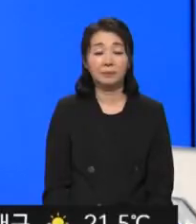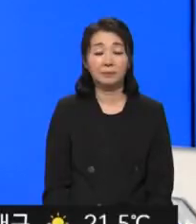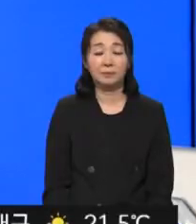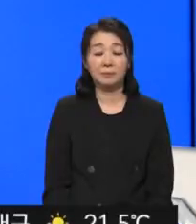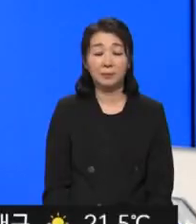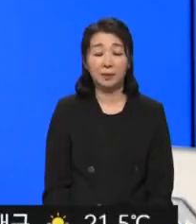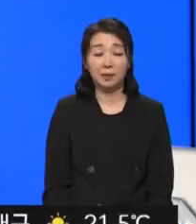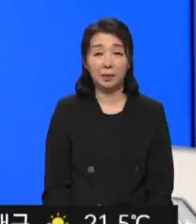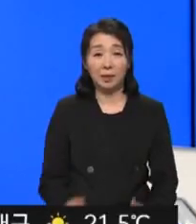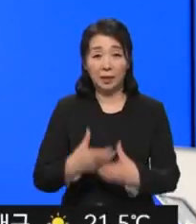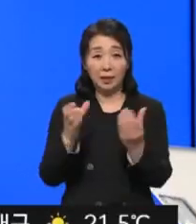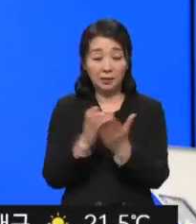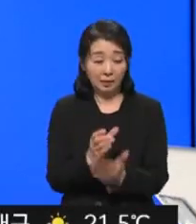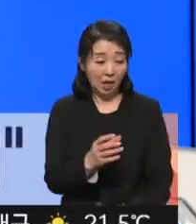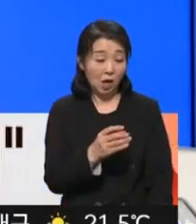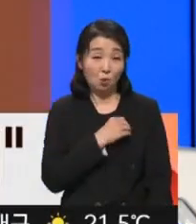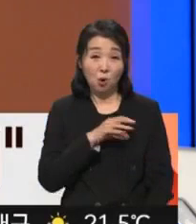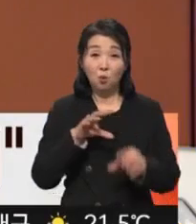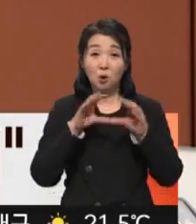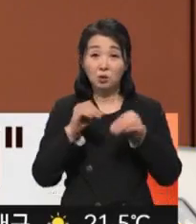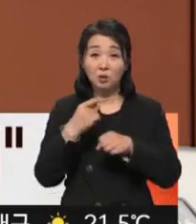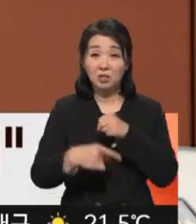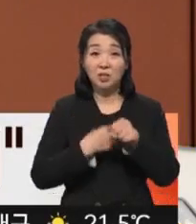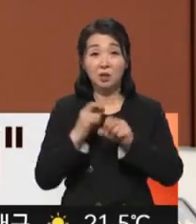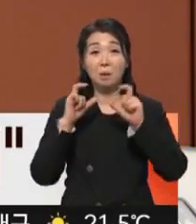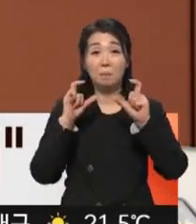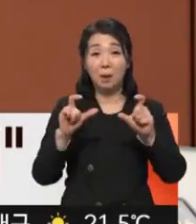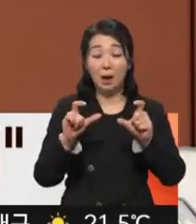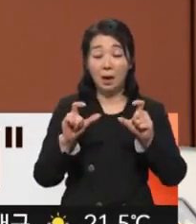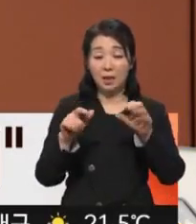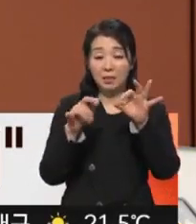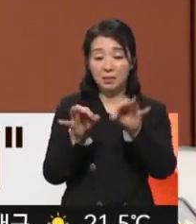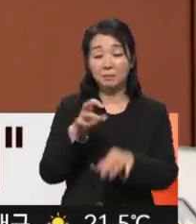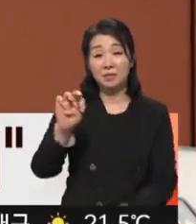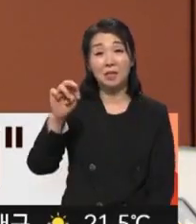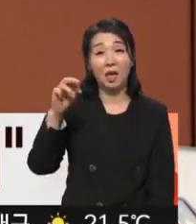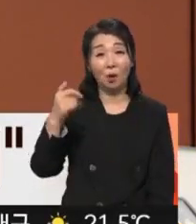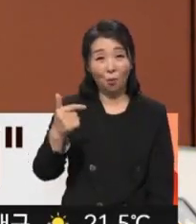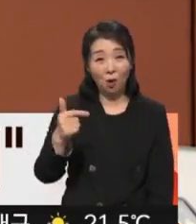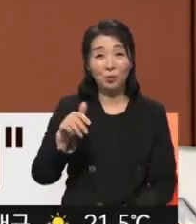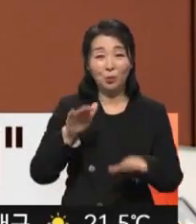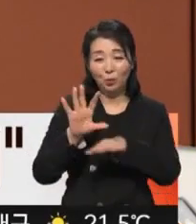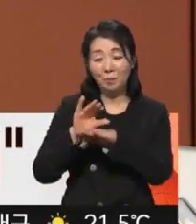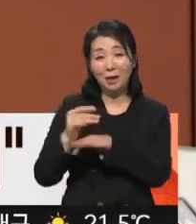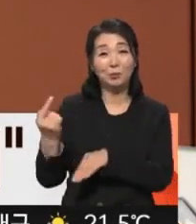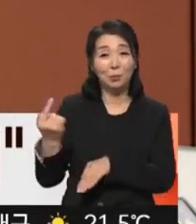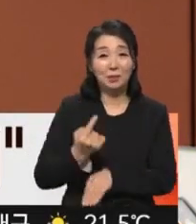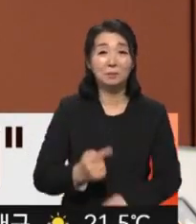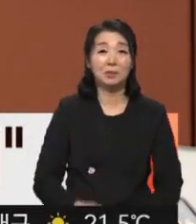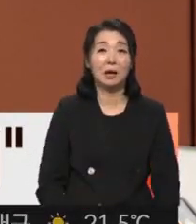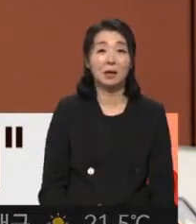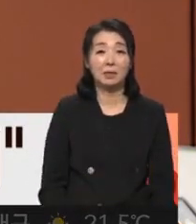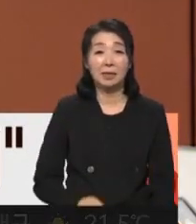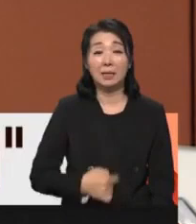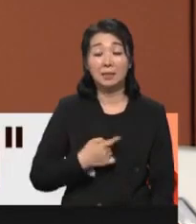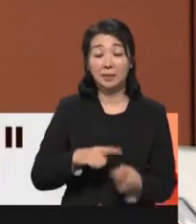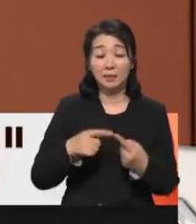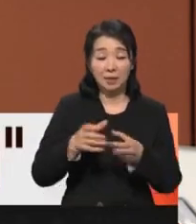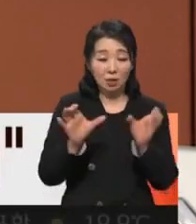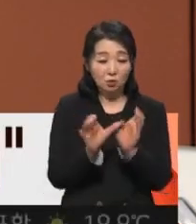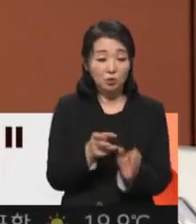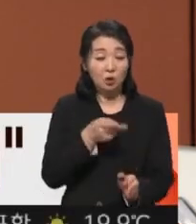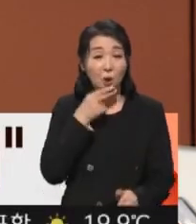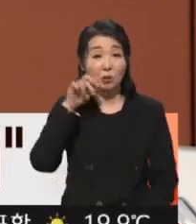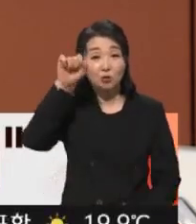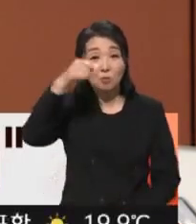당원권 정지 1년의 징계를 받은 국민의힘 김재원 전 최고위원이 오랜만에 침묵을 깨고 언론에 나섰습니다. 자신에 대한 무소속 출마설